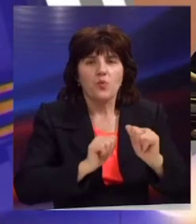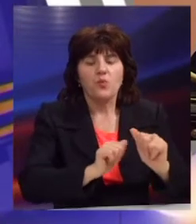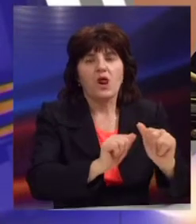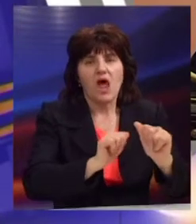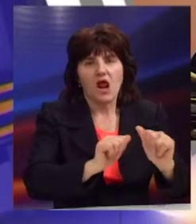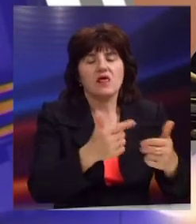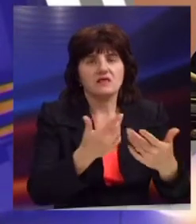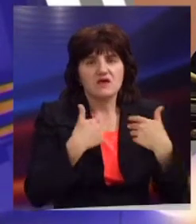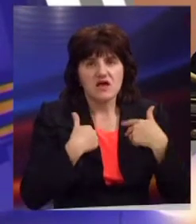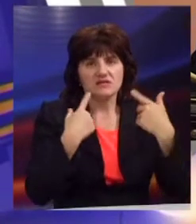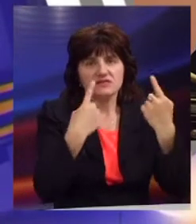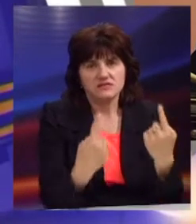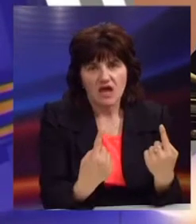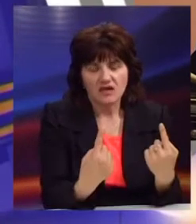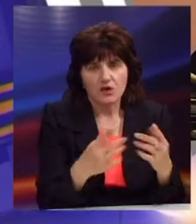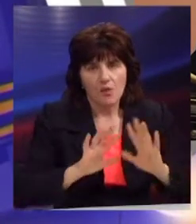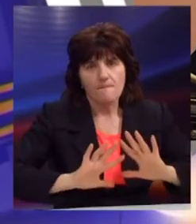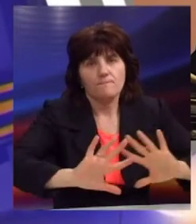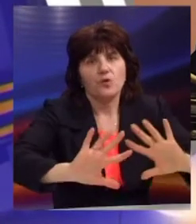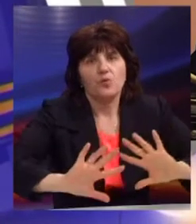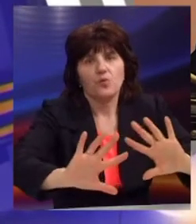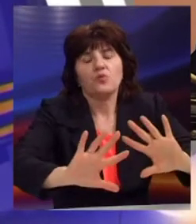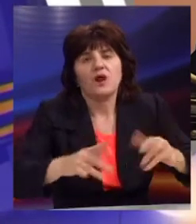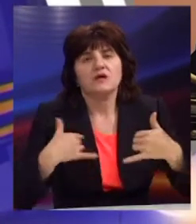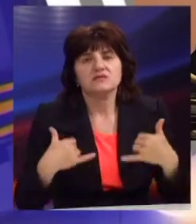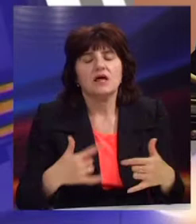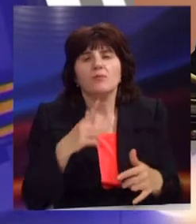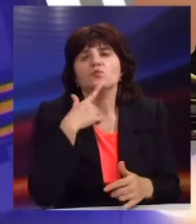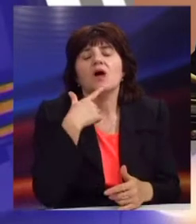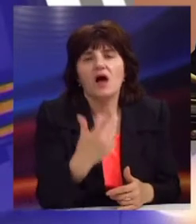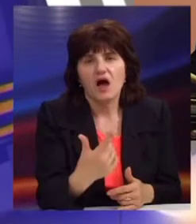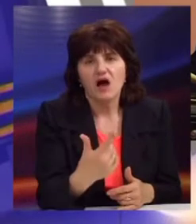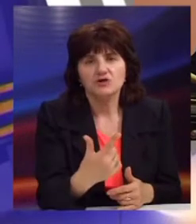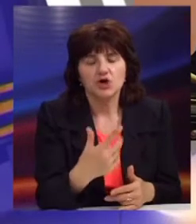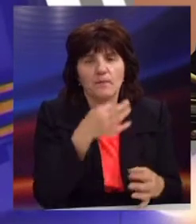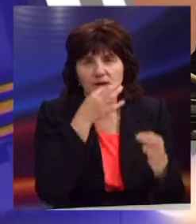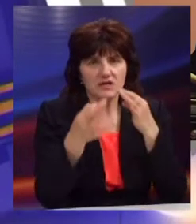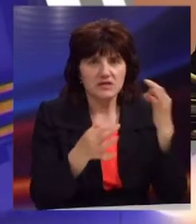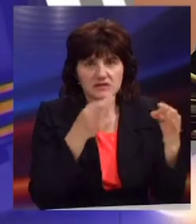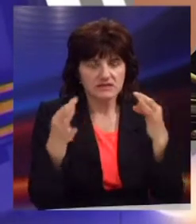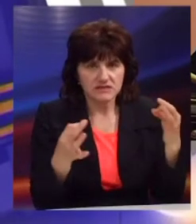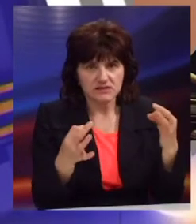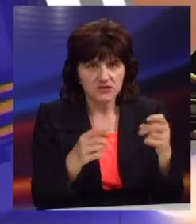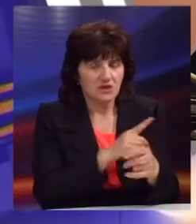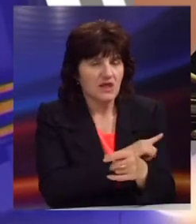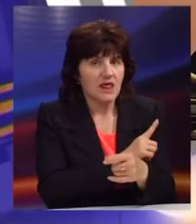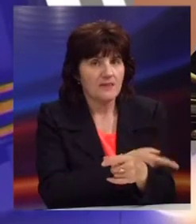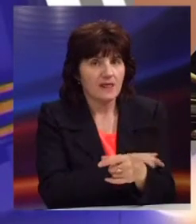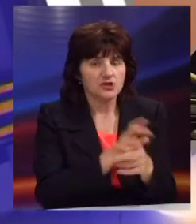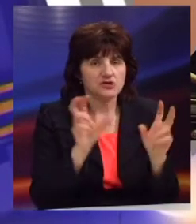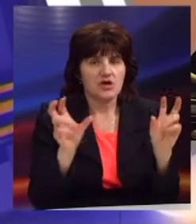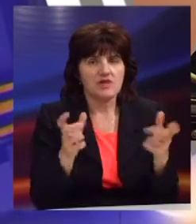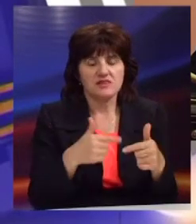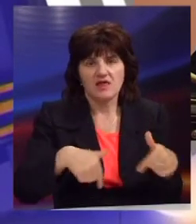gurali tamo gdje sam ja sastao, oni su me pogurali i danas ponosno mogu da kažem, po istraživanjima, U-Eko televizija je najjača